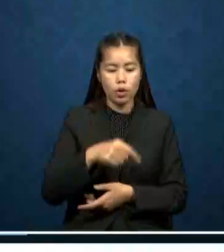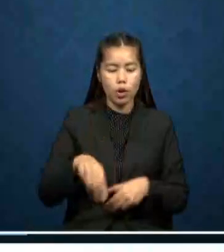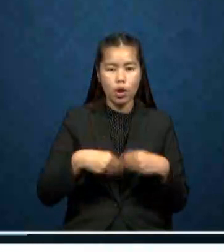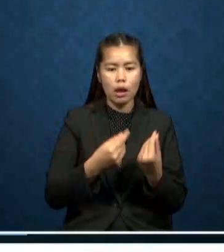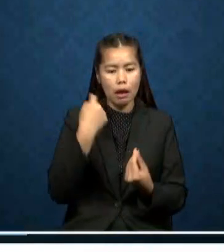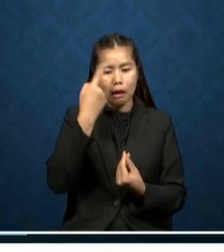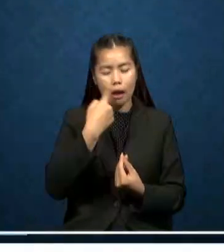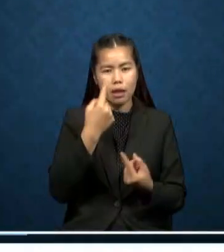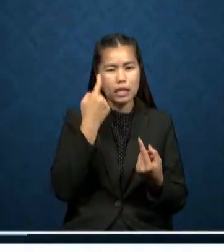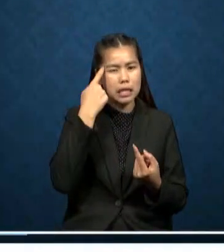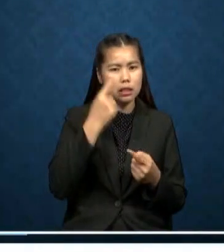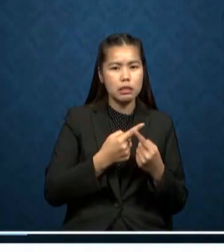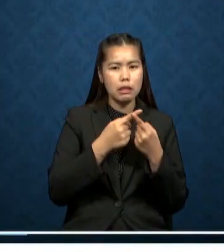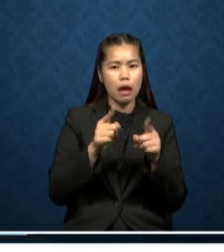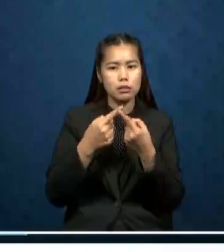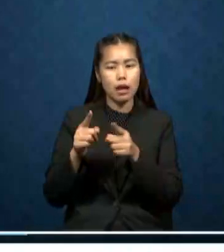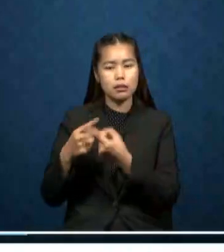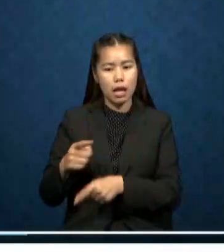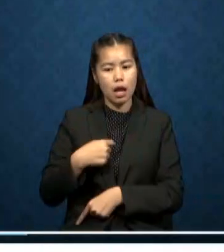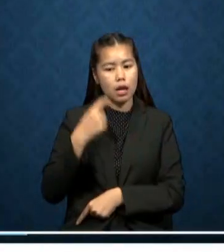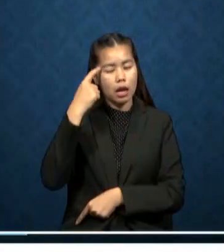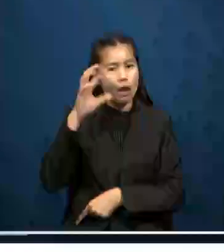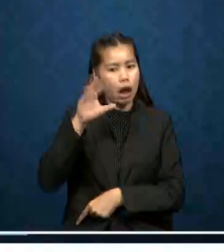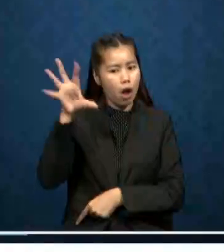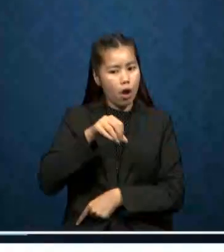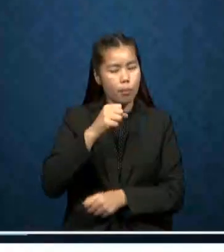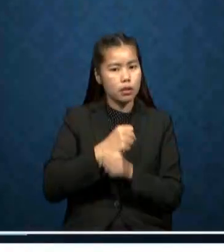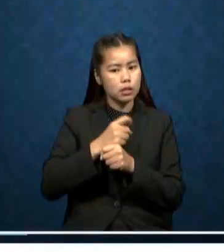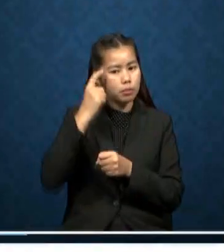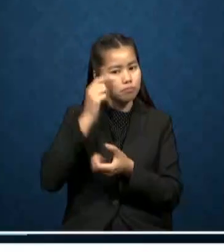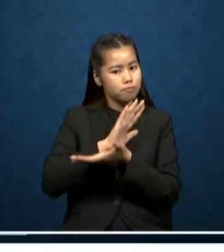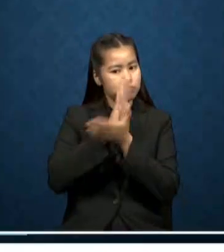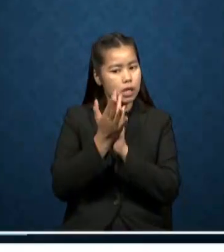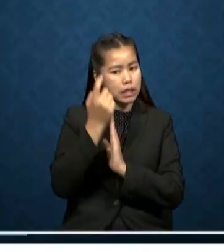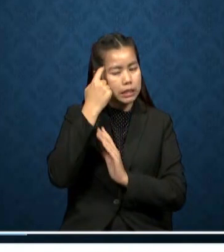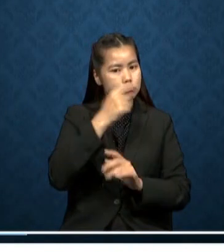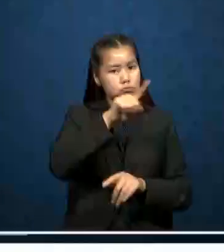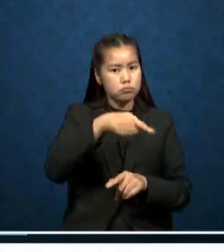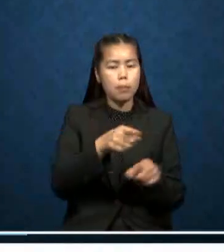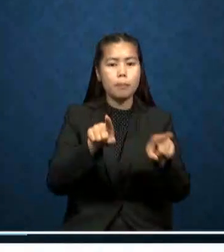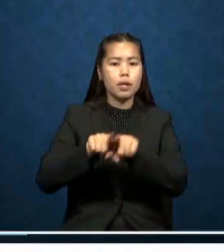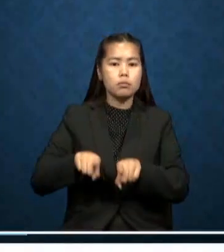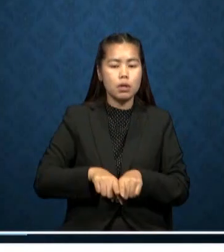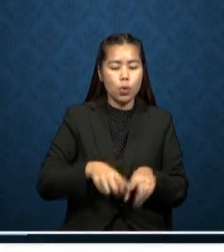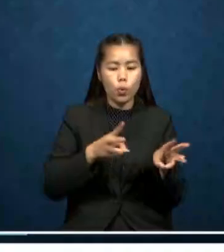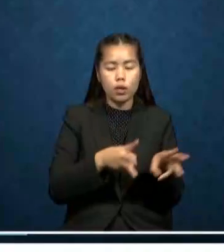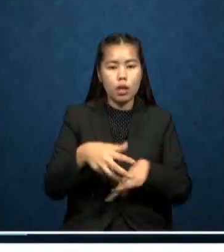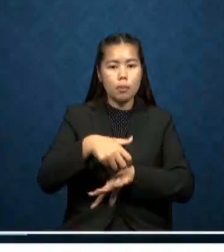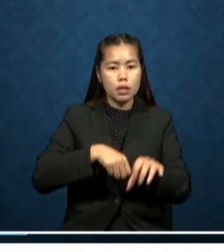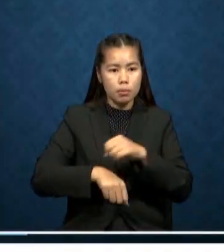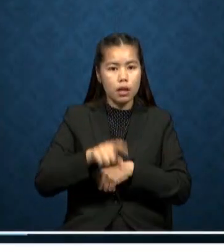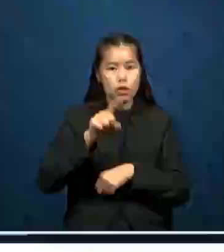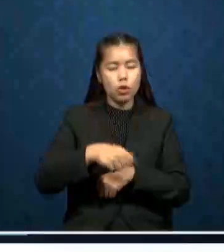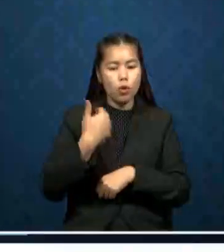ต่างมีทางที่จะเชื่อมต่อถึงกันเกิดการร่วมคิดร่วมทำแนวทางการปฏิบัติจะต้องสร้างบุคคลสตา